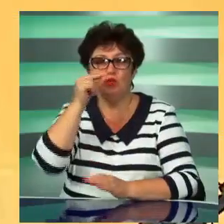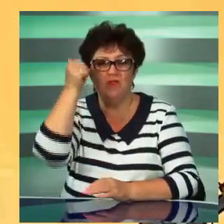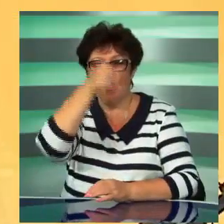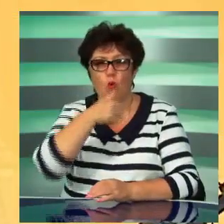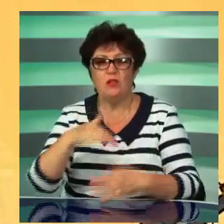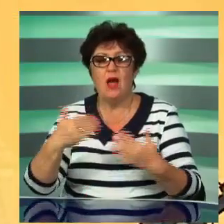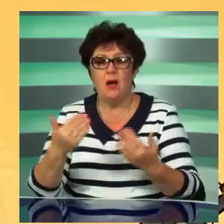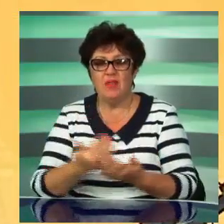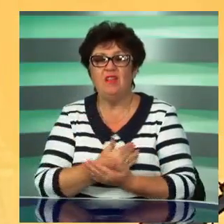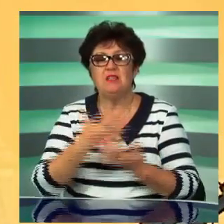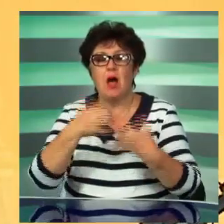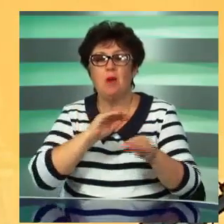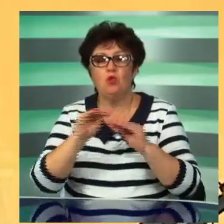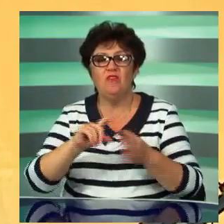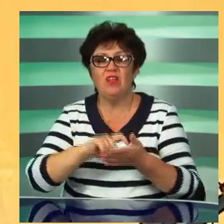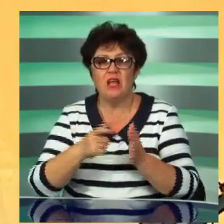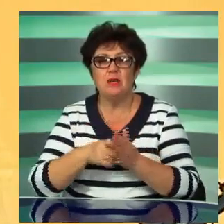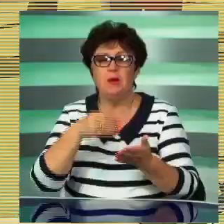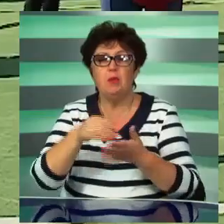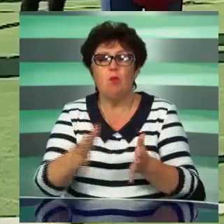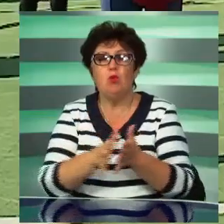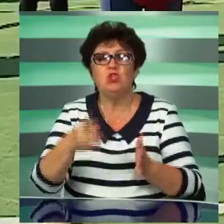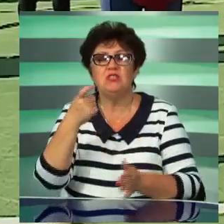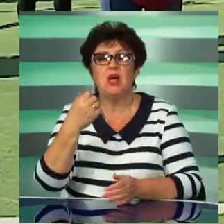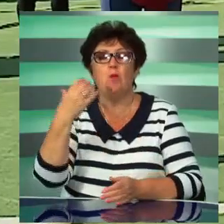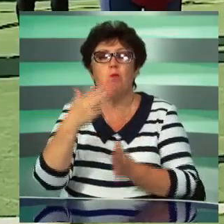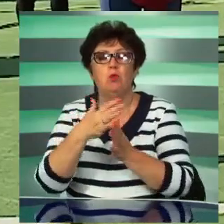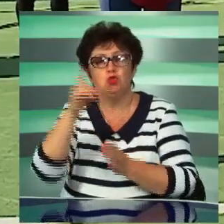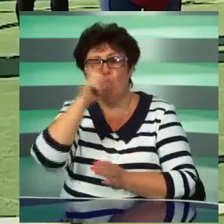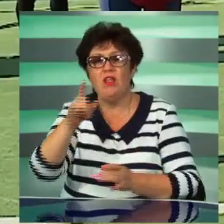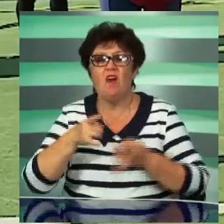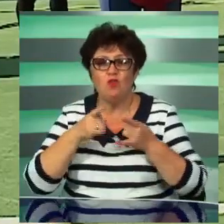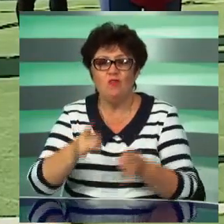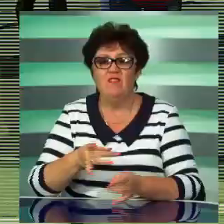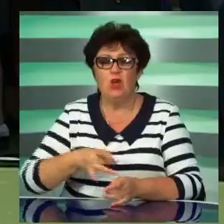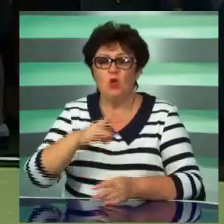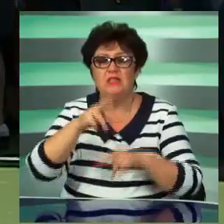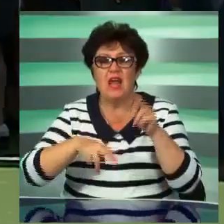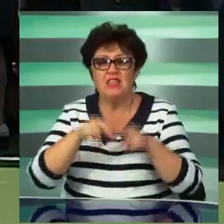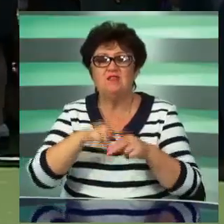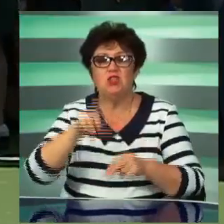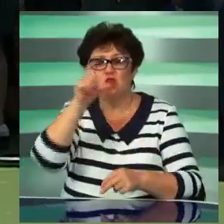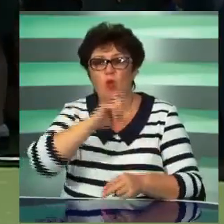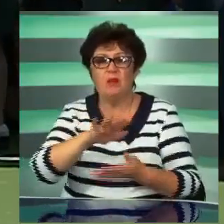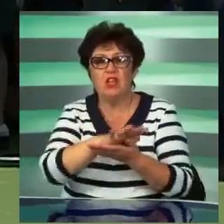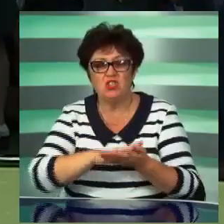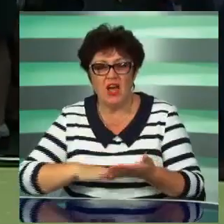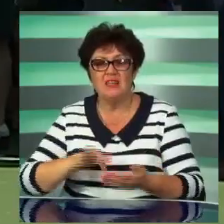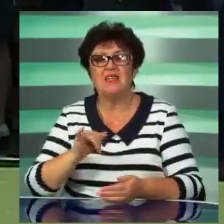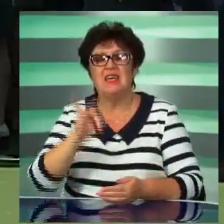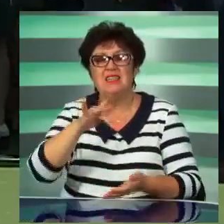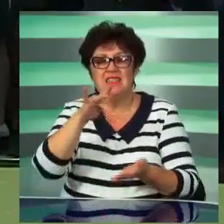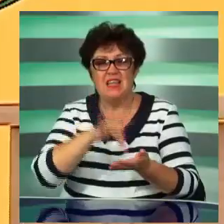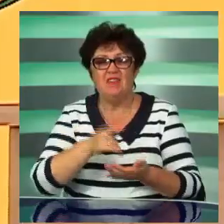года. Обновилось оборудование в классах, приобретено больше 100 школьных автобусов. В регионе продолжается строительство школ и образовательных центров